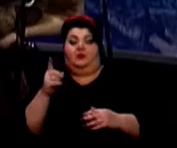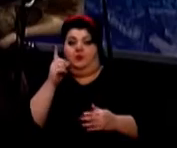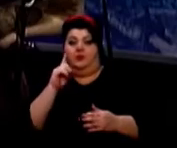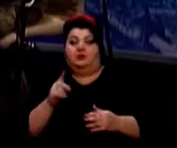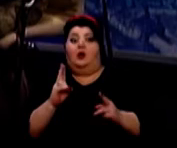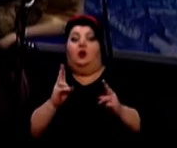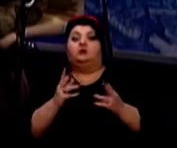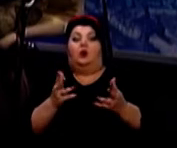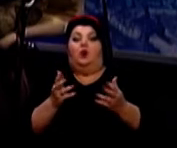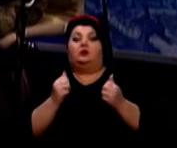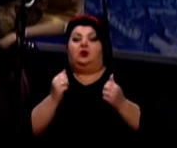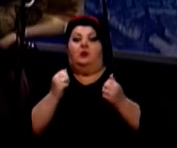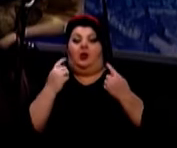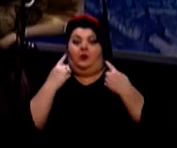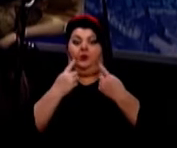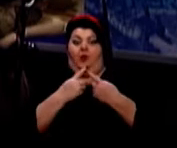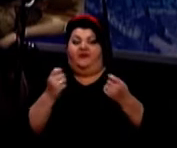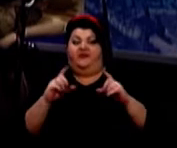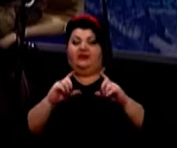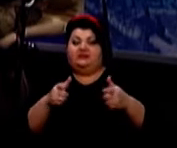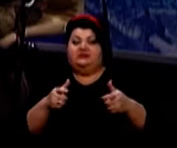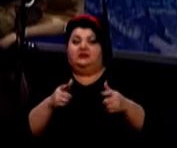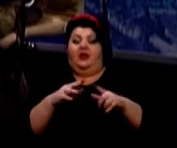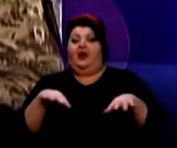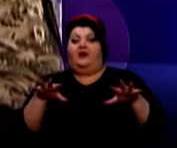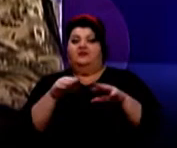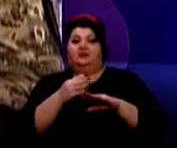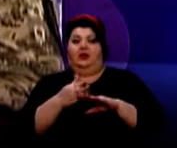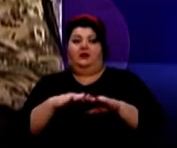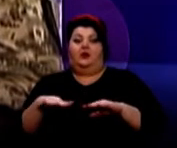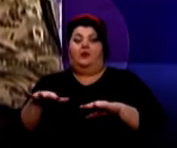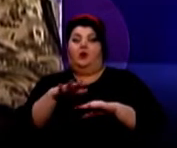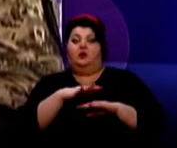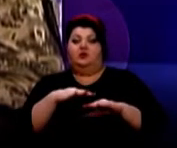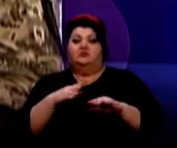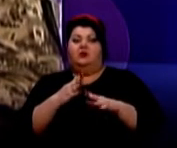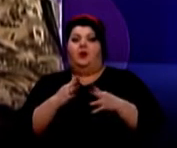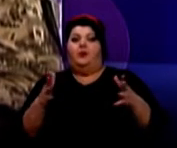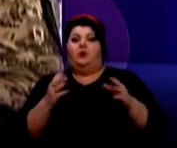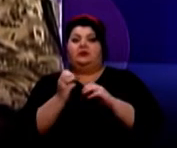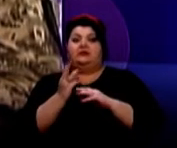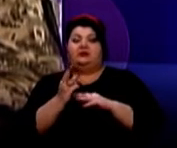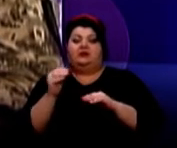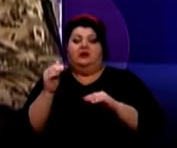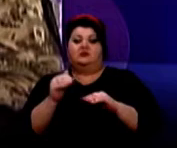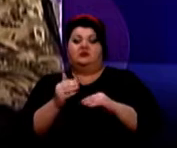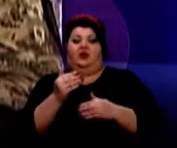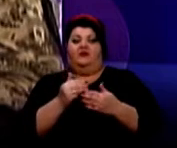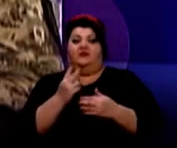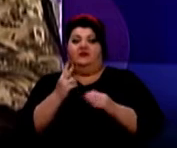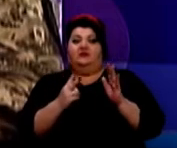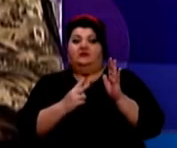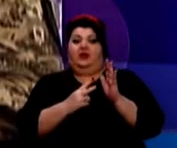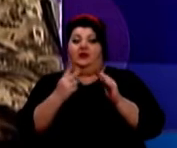час весняного призову? Взагалі, з Полтавщини понад 13 тисяч громадян призовного віку від 20 до